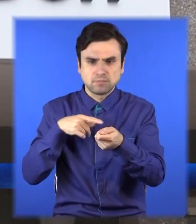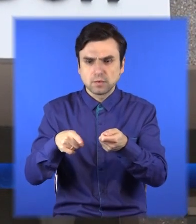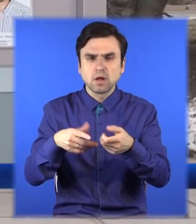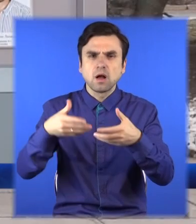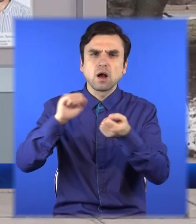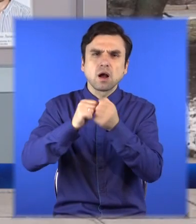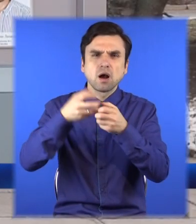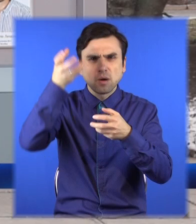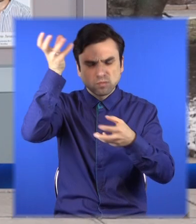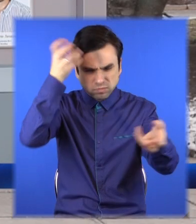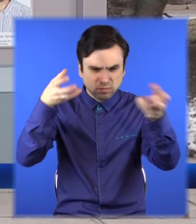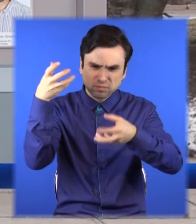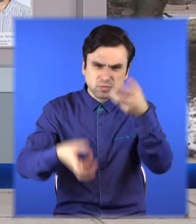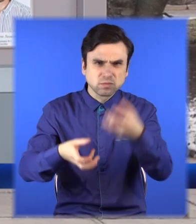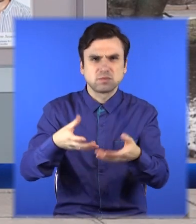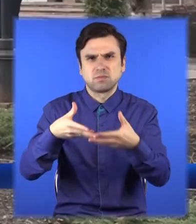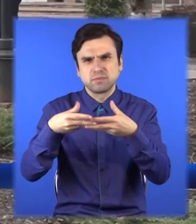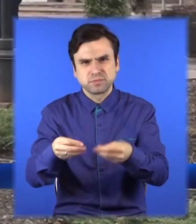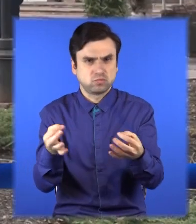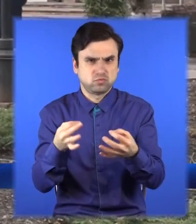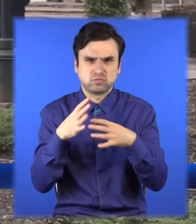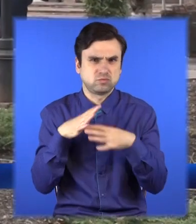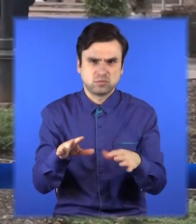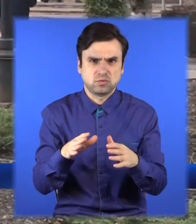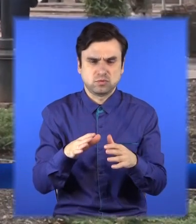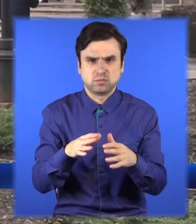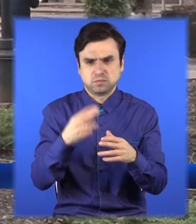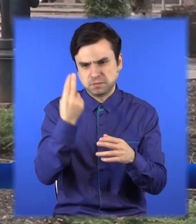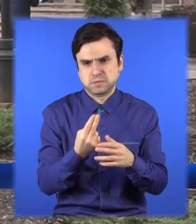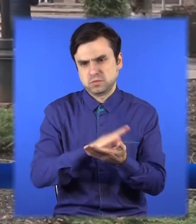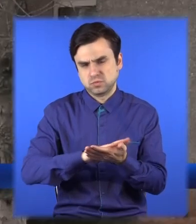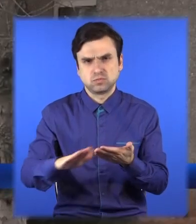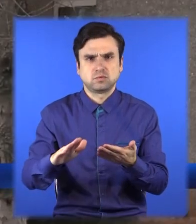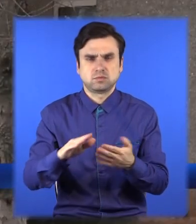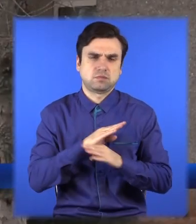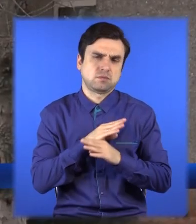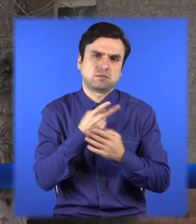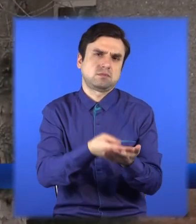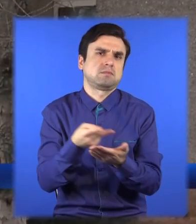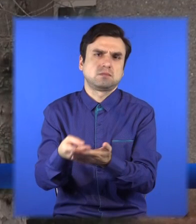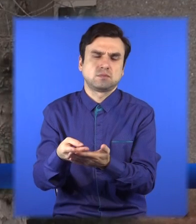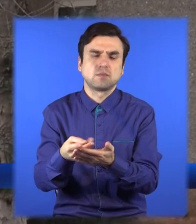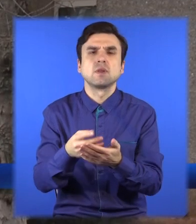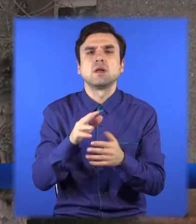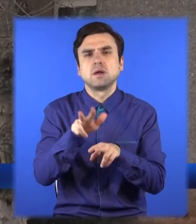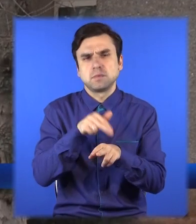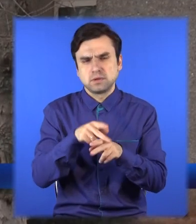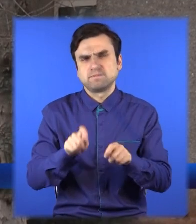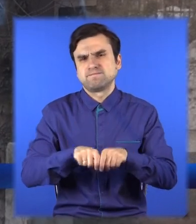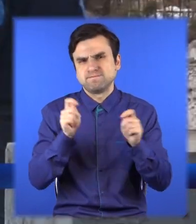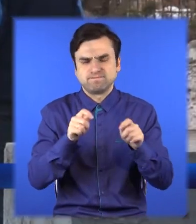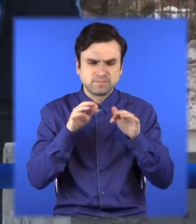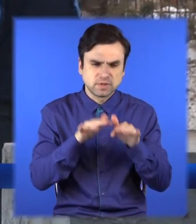виявили. Правоохоронцями відкрито кримінальну справу за статтею «Порушення правил безпеки» під час виконання робіт з підвищення підвищеною небезпекою,